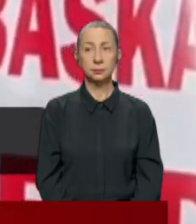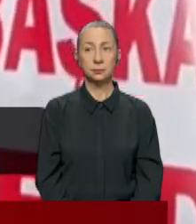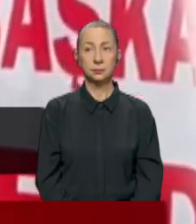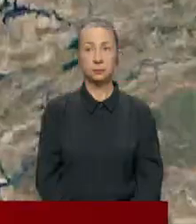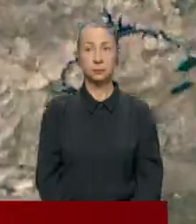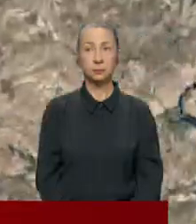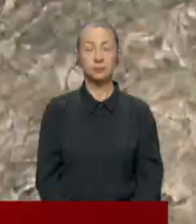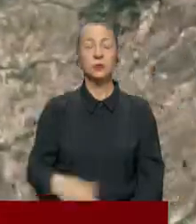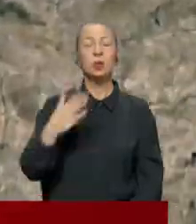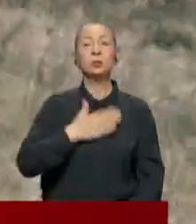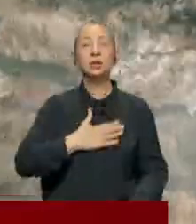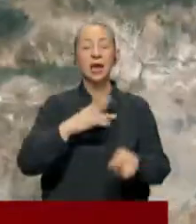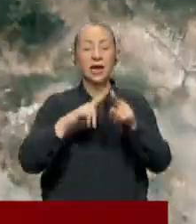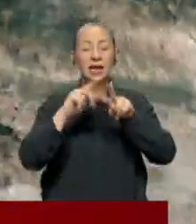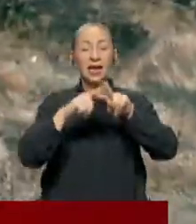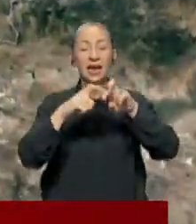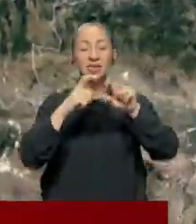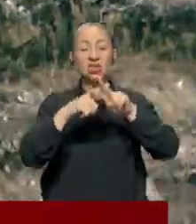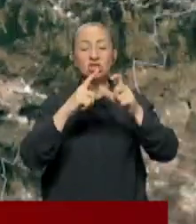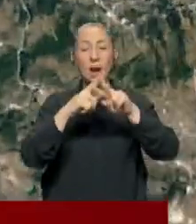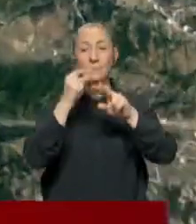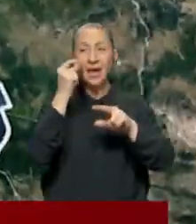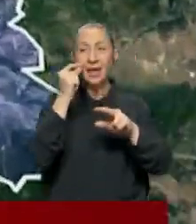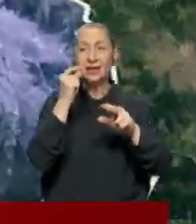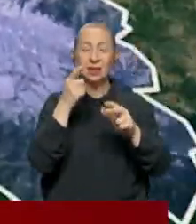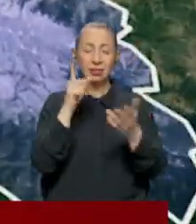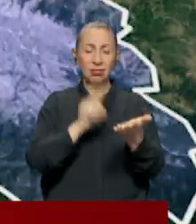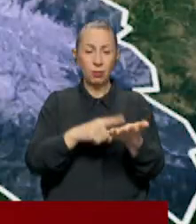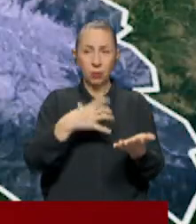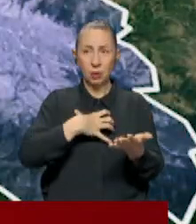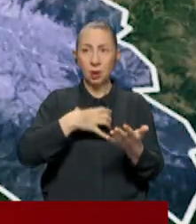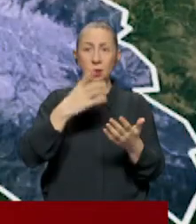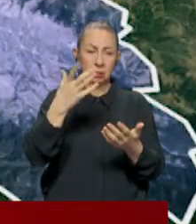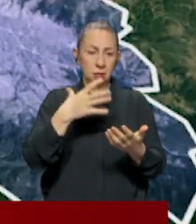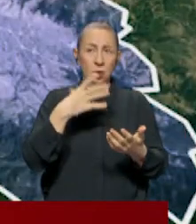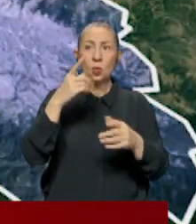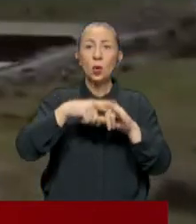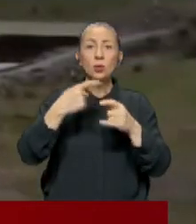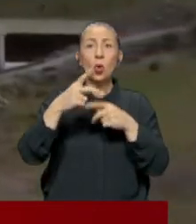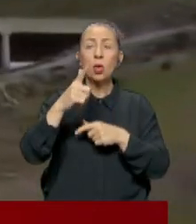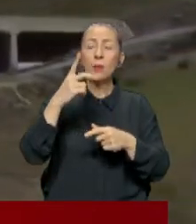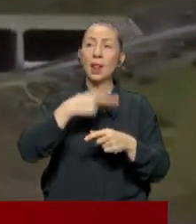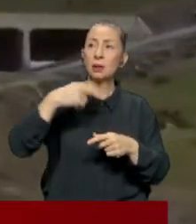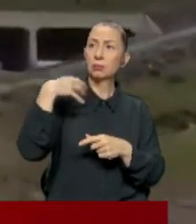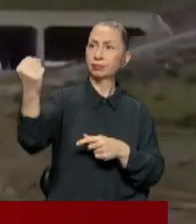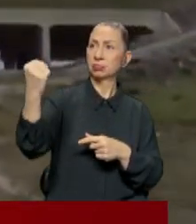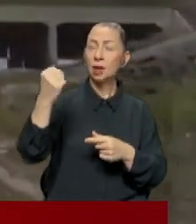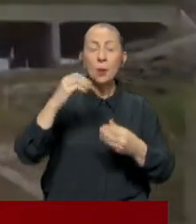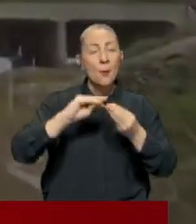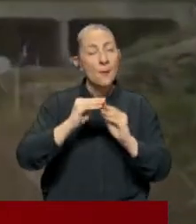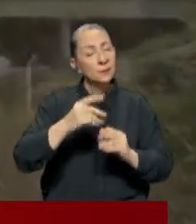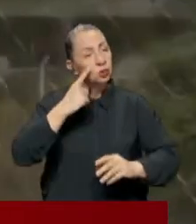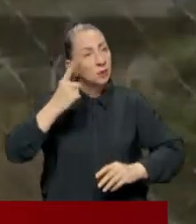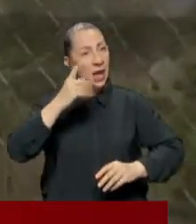alanında alınmadık. Bursa'da Karacabey Belediyesi tarafından tapulu arazilerine el konuldu Hürriyet köylülerinin. Dertlerini anlatmak için